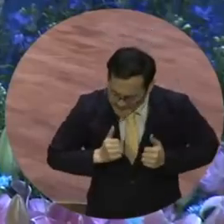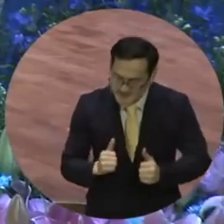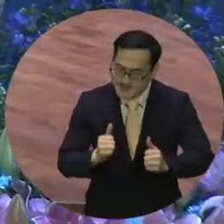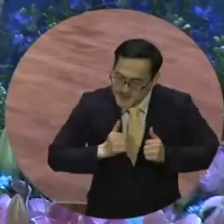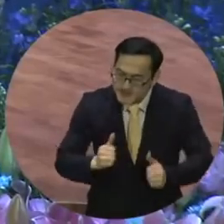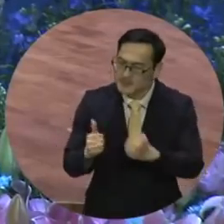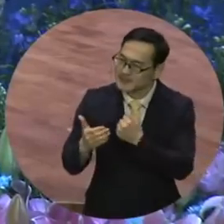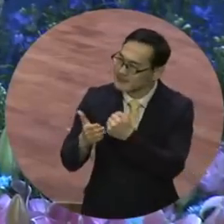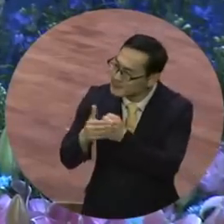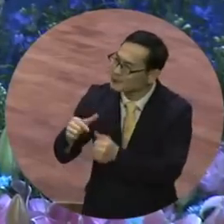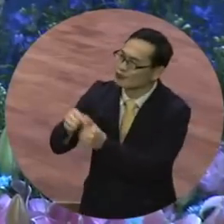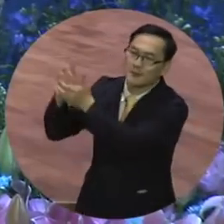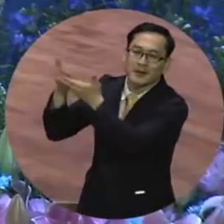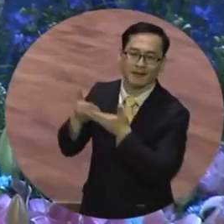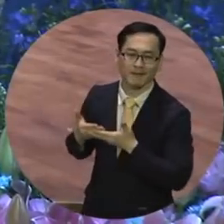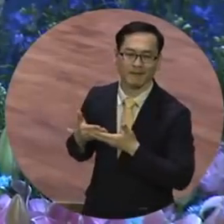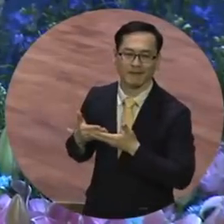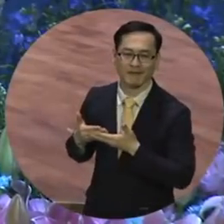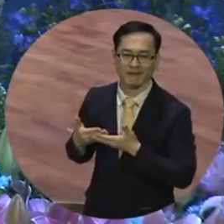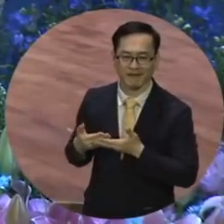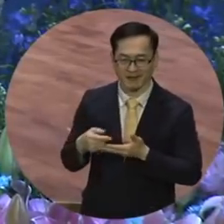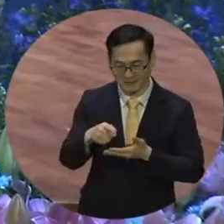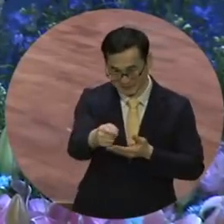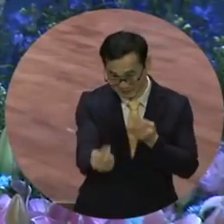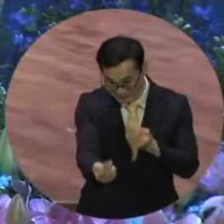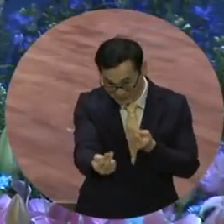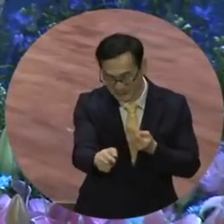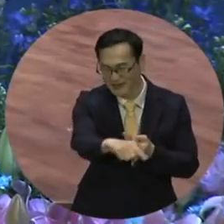가지고 있으니까 모든 사람이 비판 대상이야.